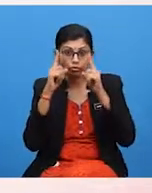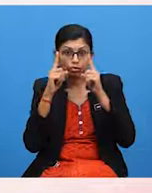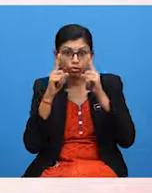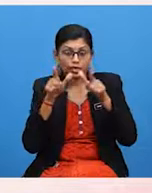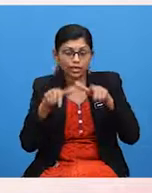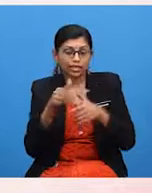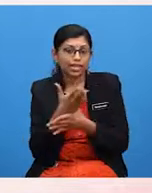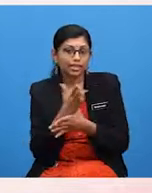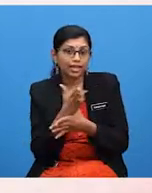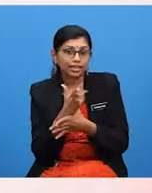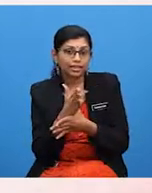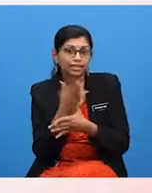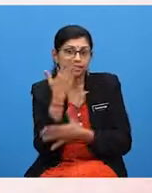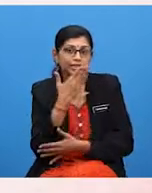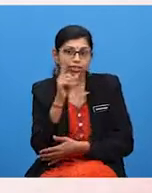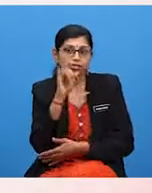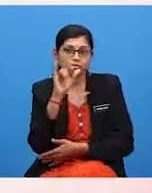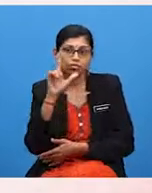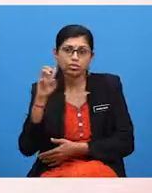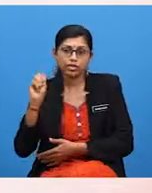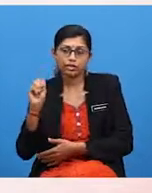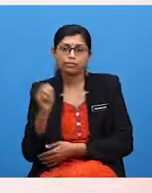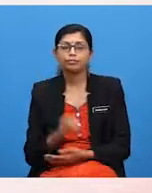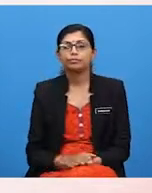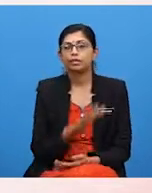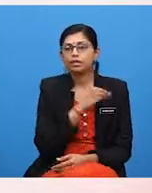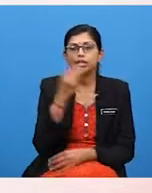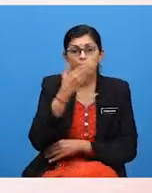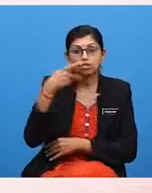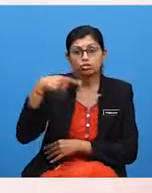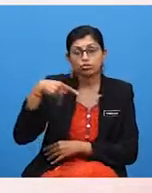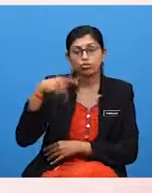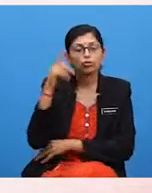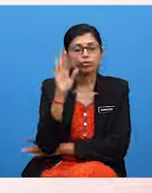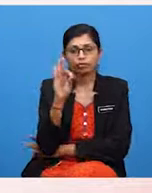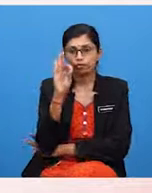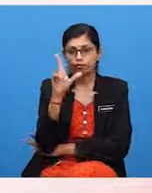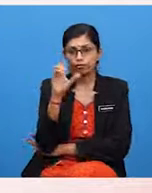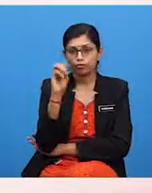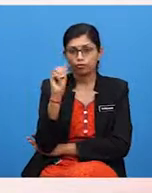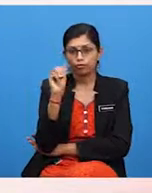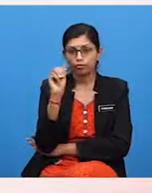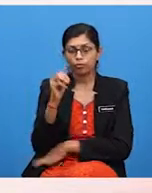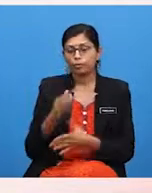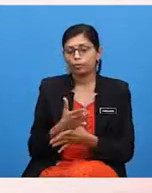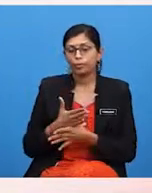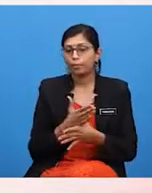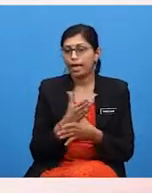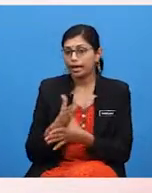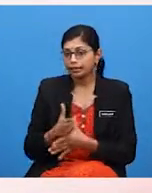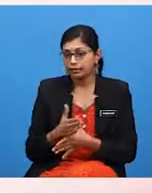di antara tisu xylem dan tisu phloem primer membahagi